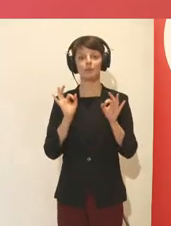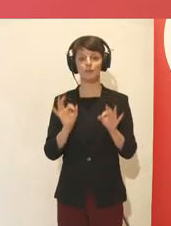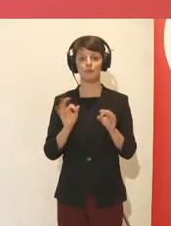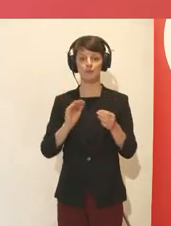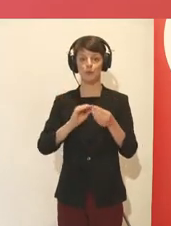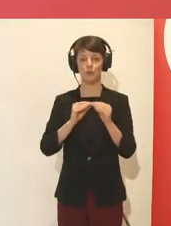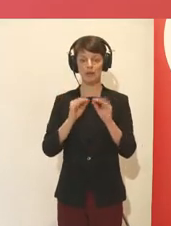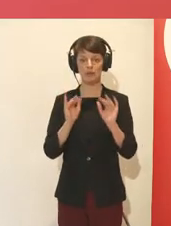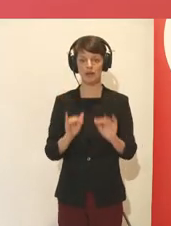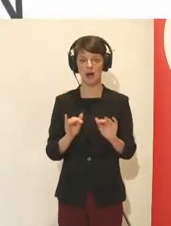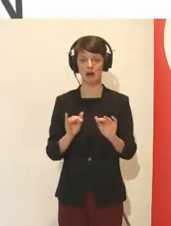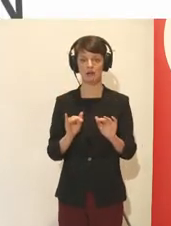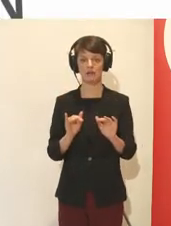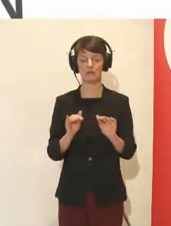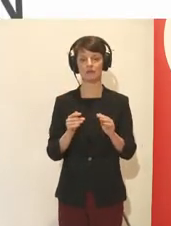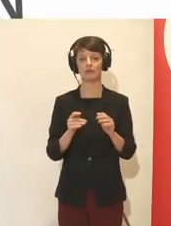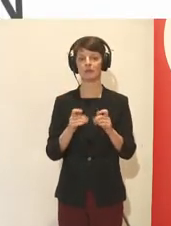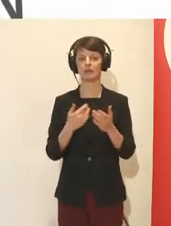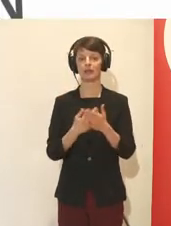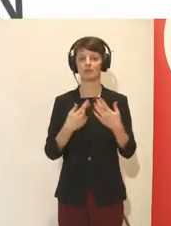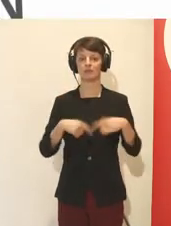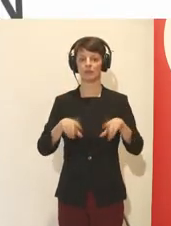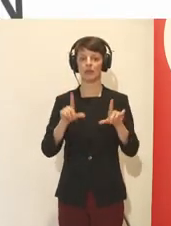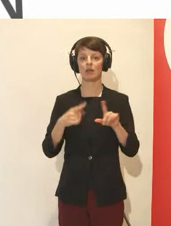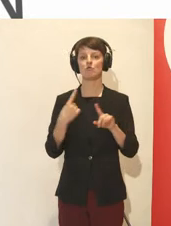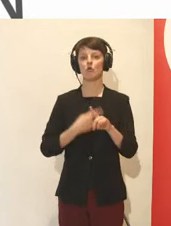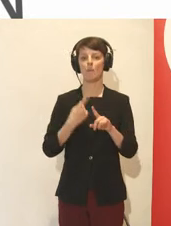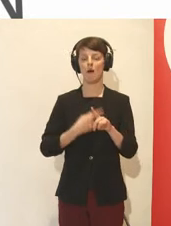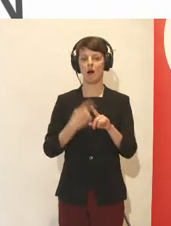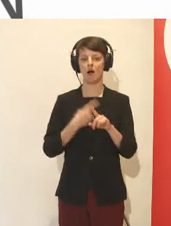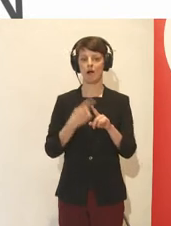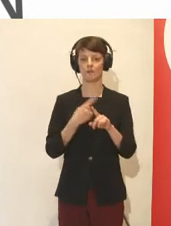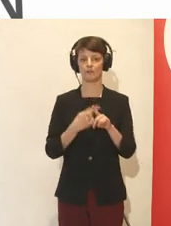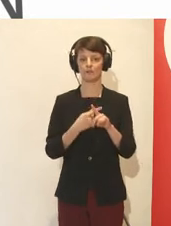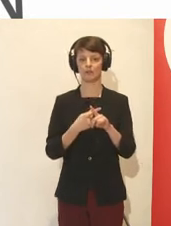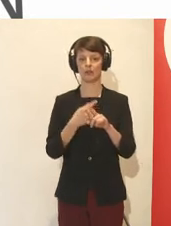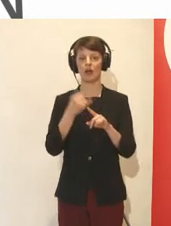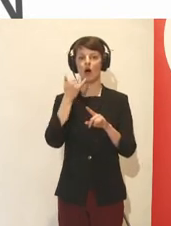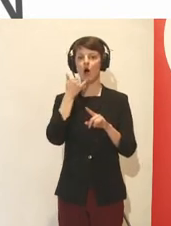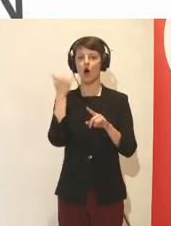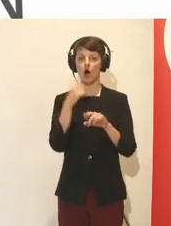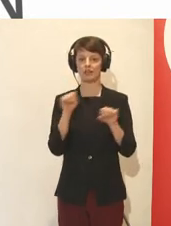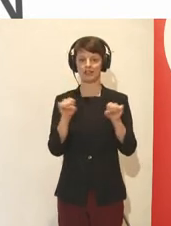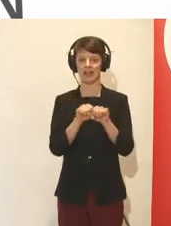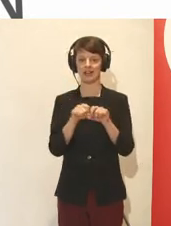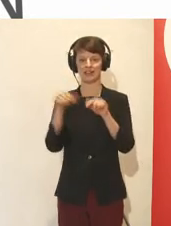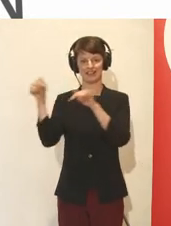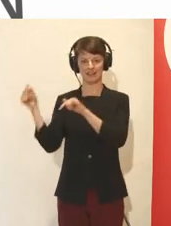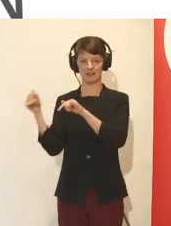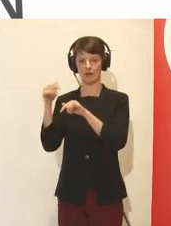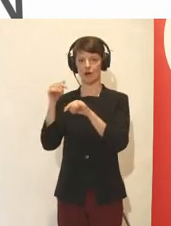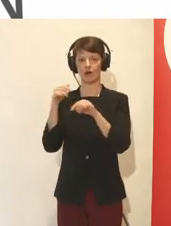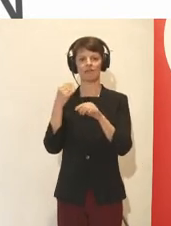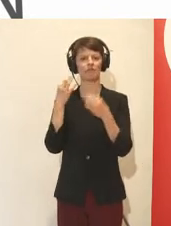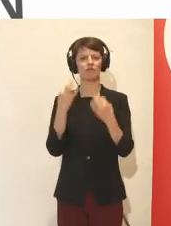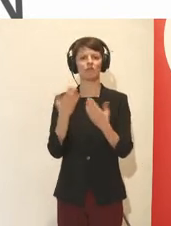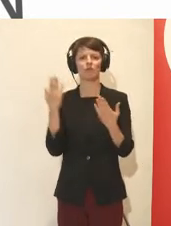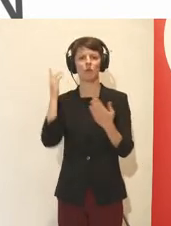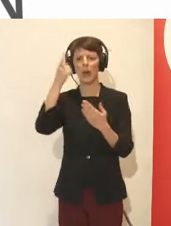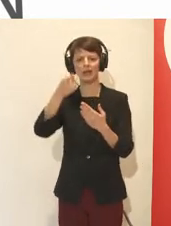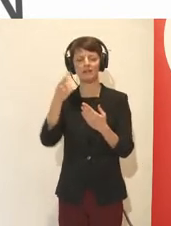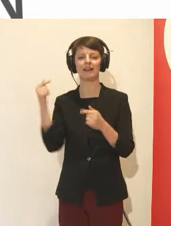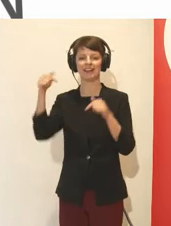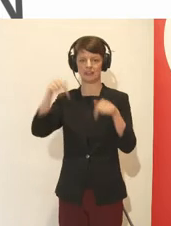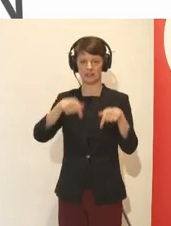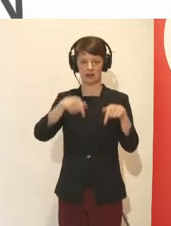dann seht ihr jetzt schon eingeblendet eine nummer das ist die nummer einer hotline die hierher führt wo ihr hilfe bekommt wenn